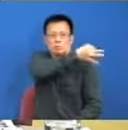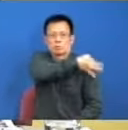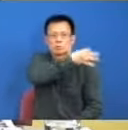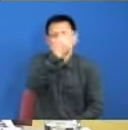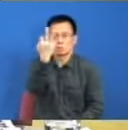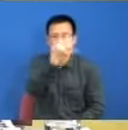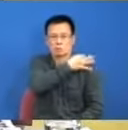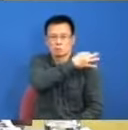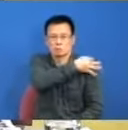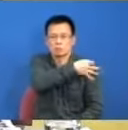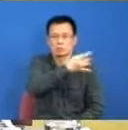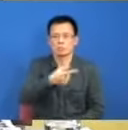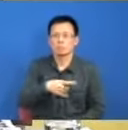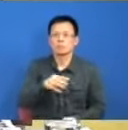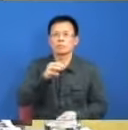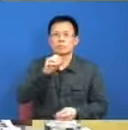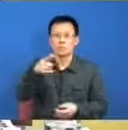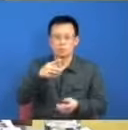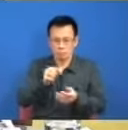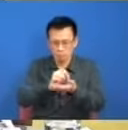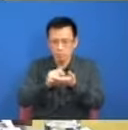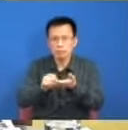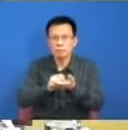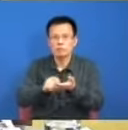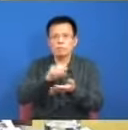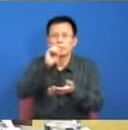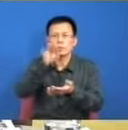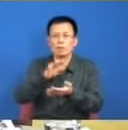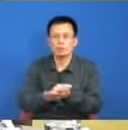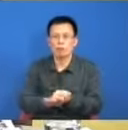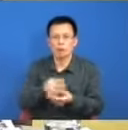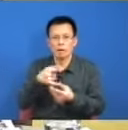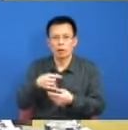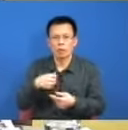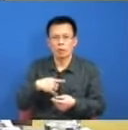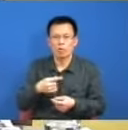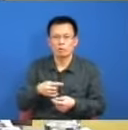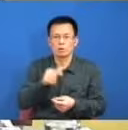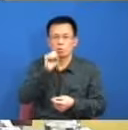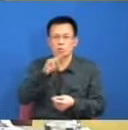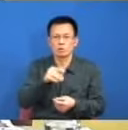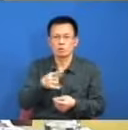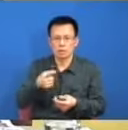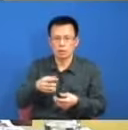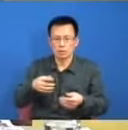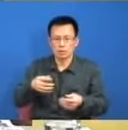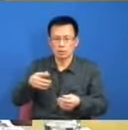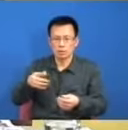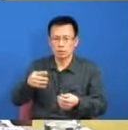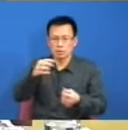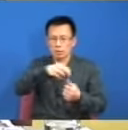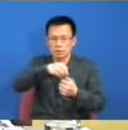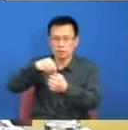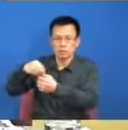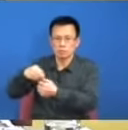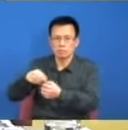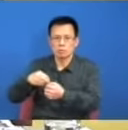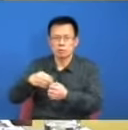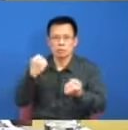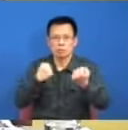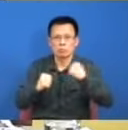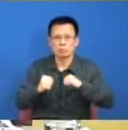有將呢篇咁樣嘅係文字嘅廣告，我係讀一次啊，佢就話咧。是清場的是行動呢，是